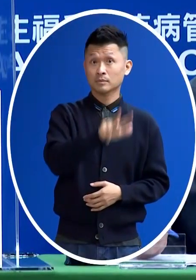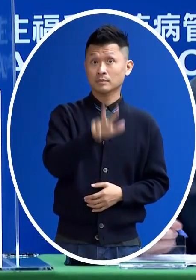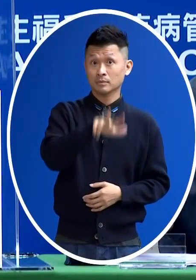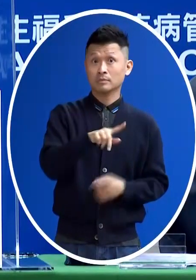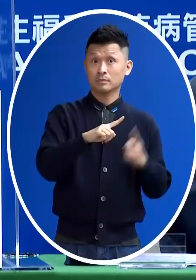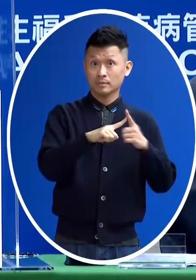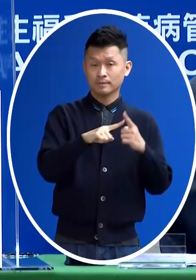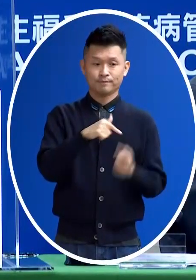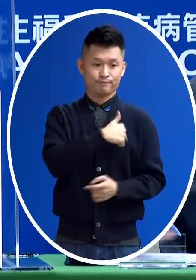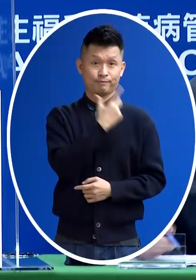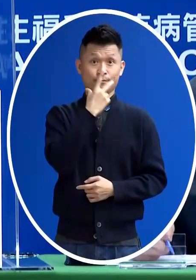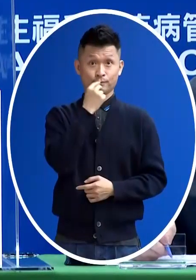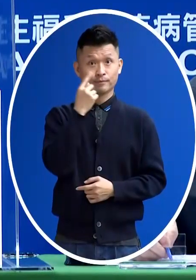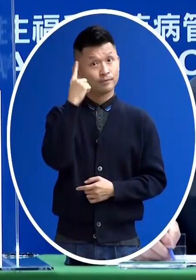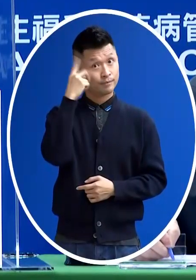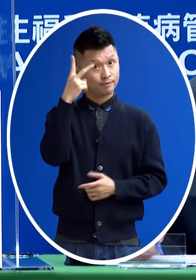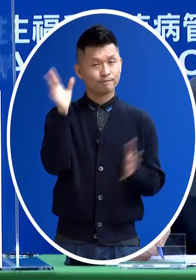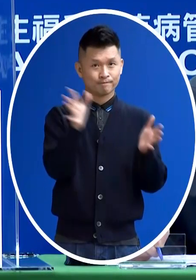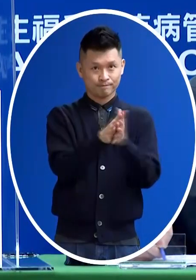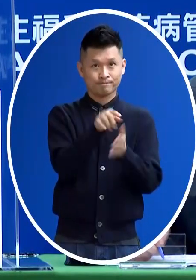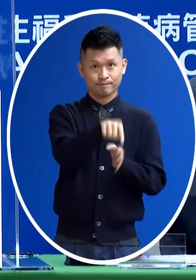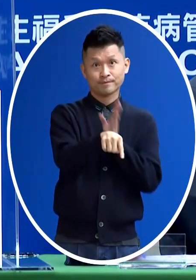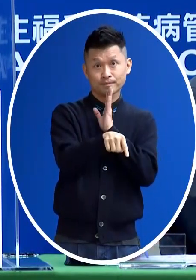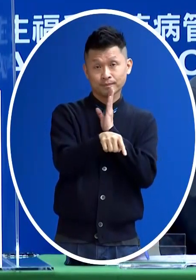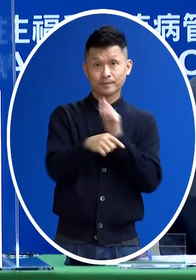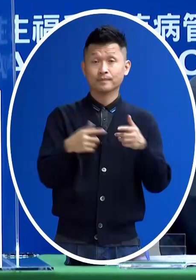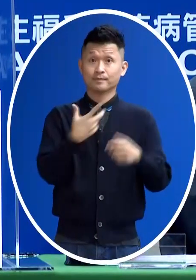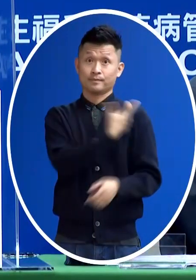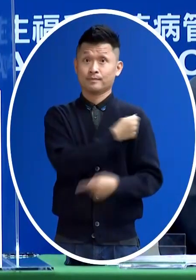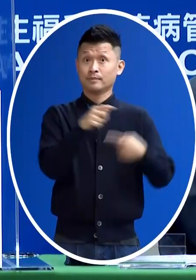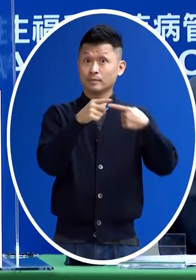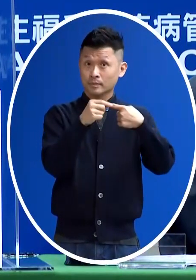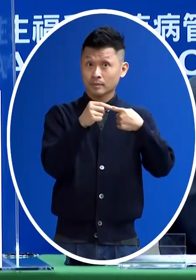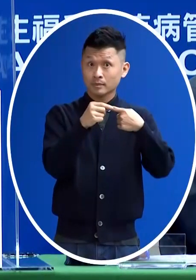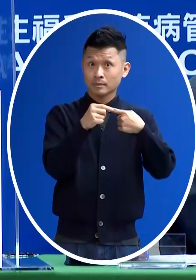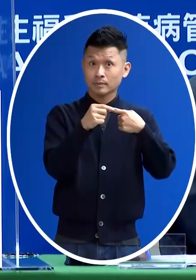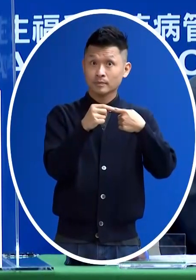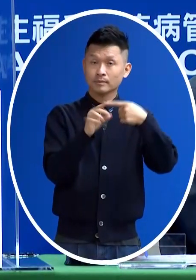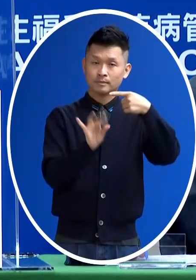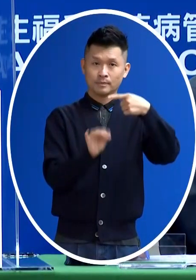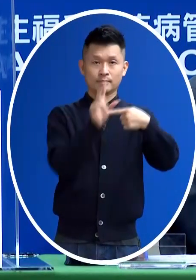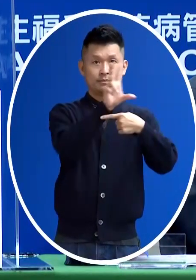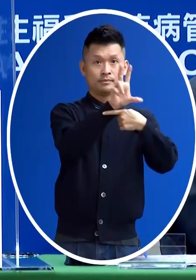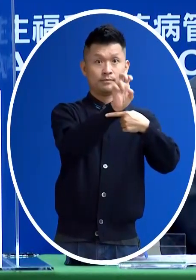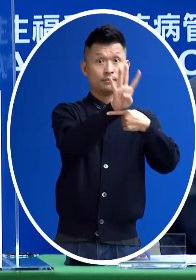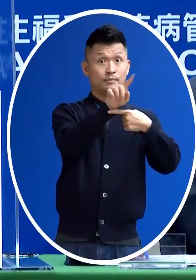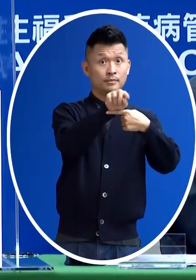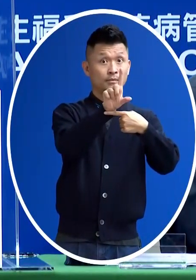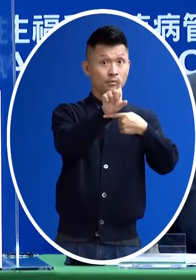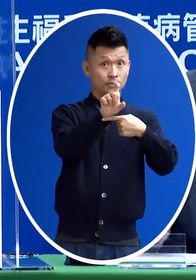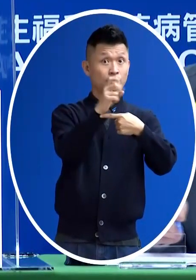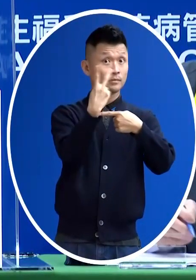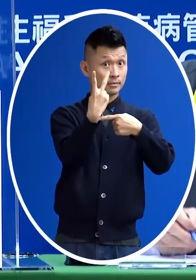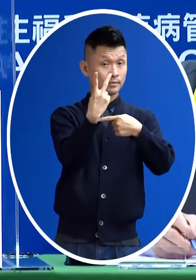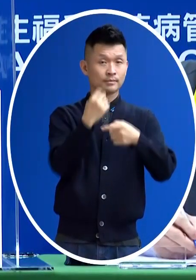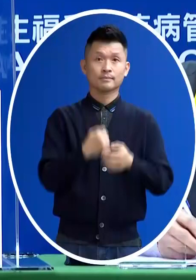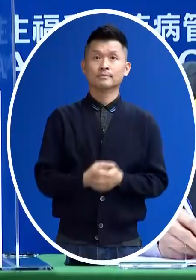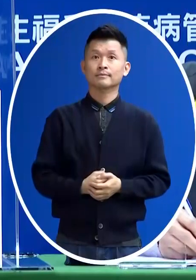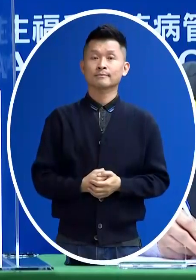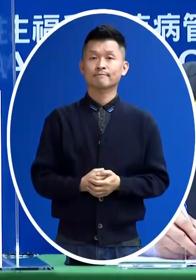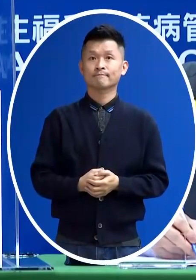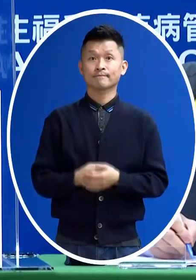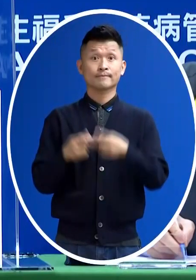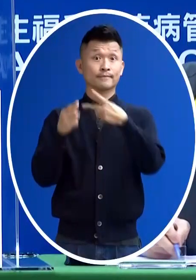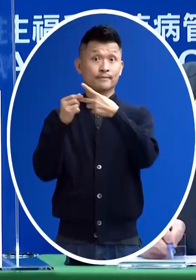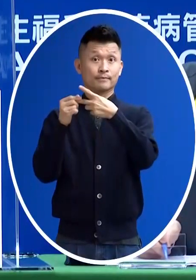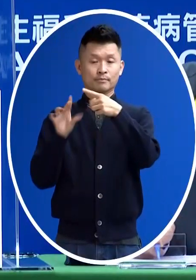哈6日。那现在第一季的哈的人口的涵盖率哈是74.62，好，那